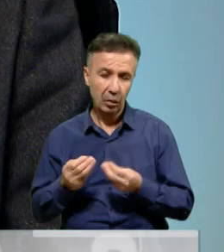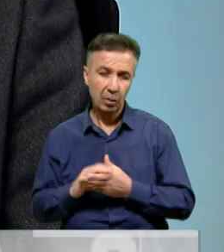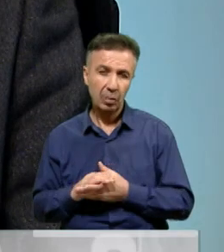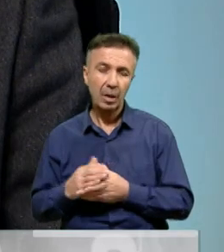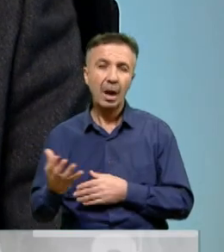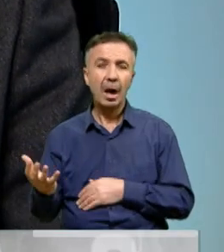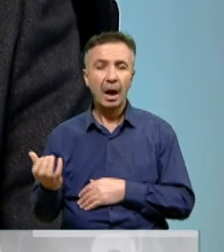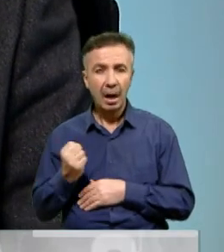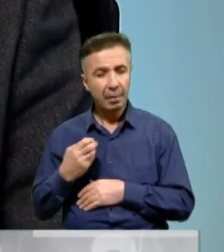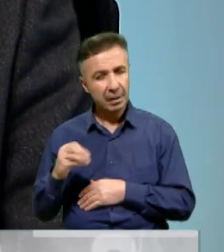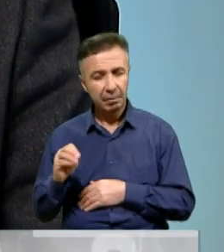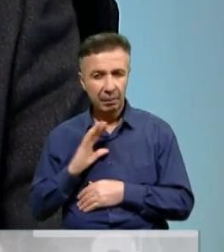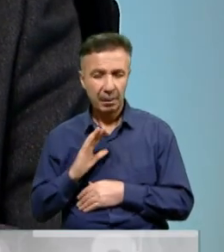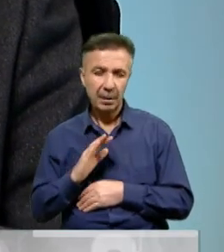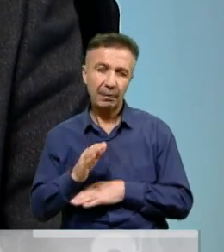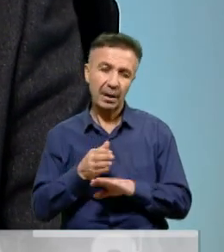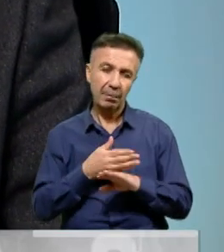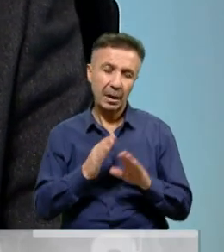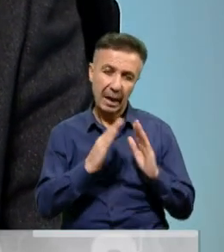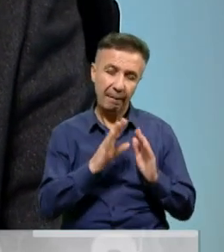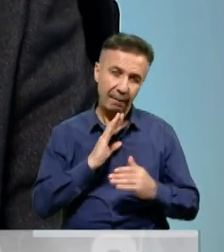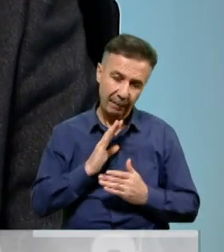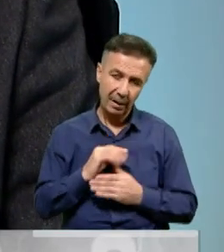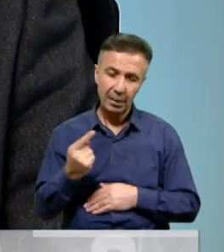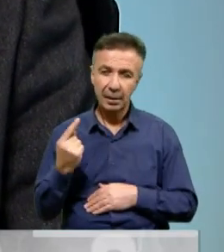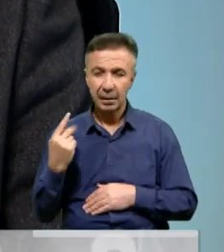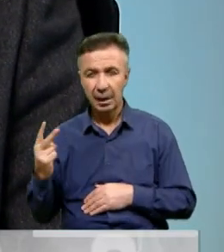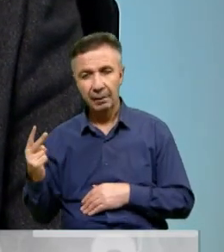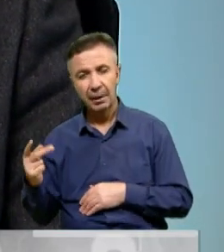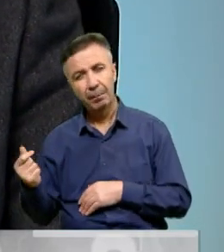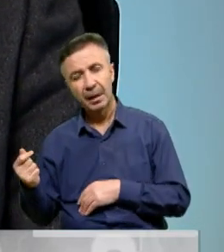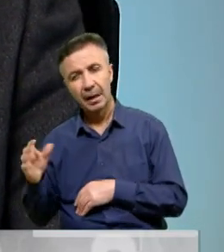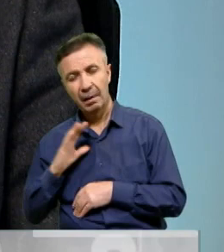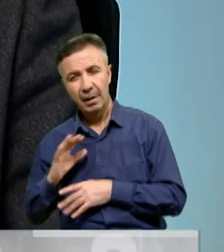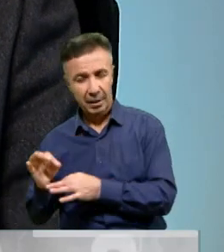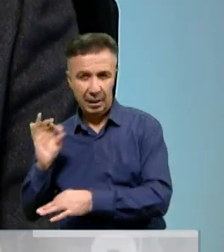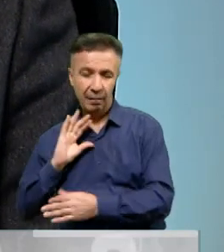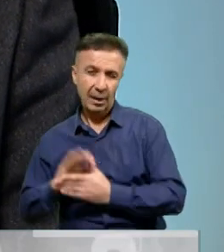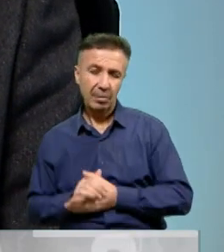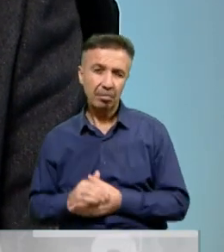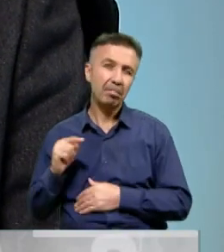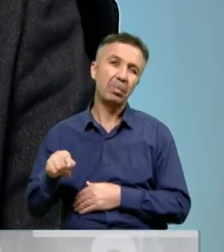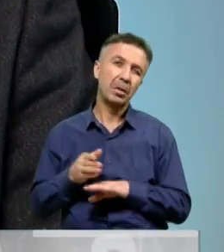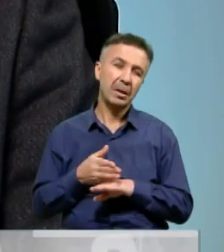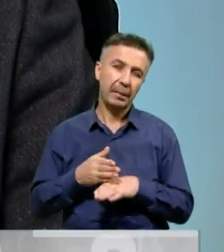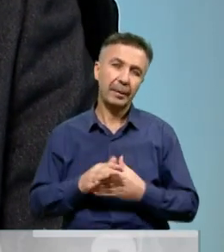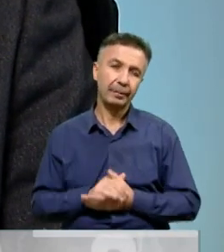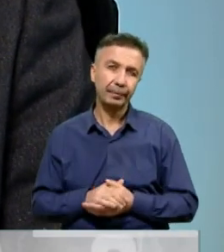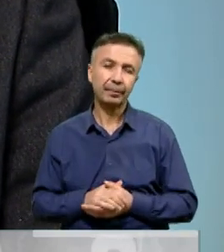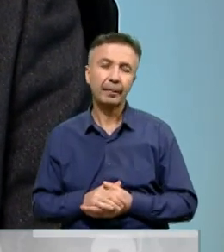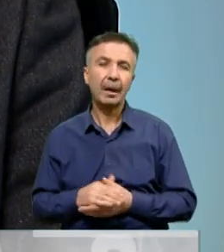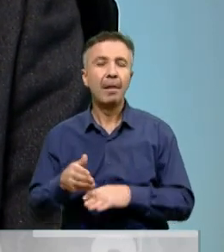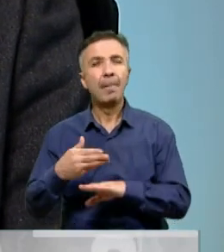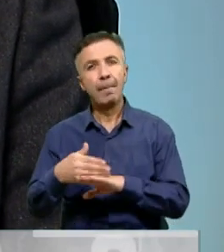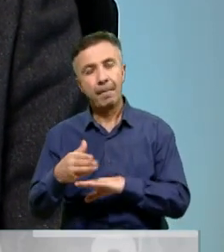gerçekleşiyor. Çünkü bir tarafta mal var, gayrimenkul var. Bir tarafta ise para var. Bundan dolayı